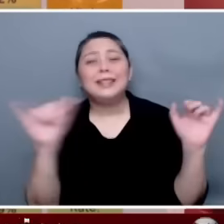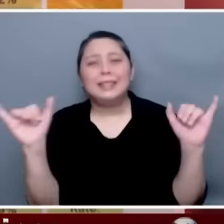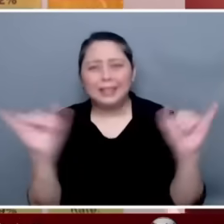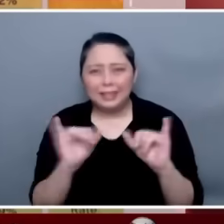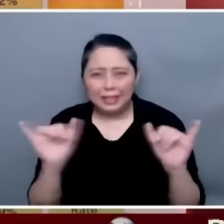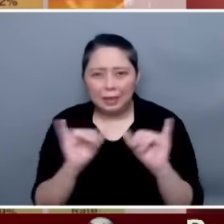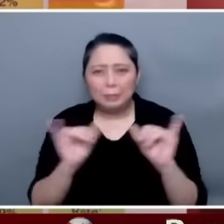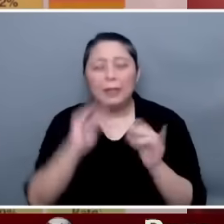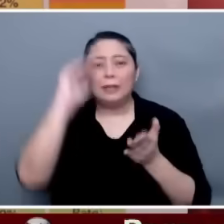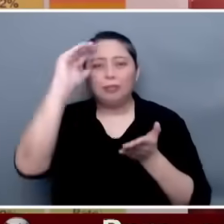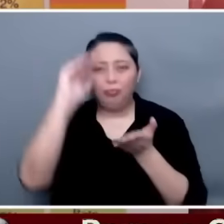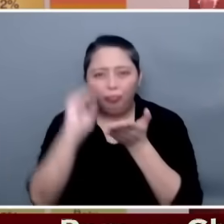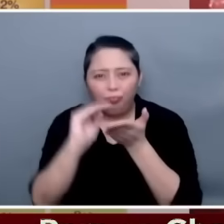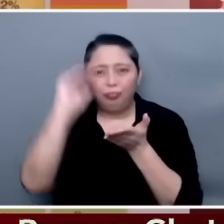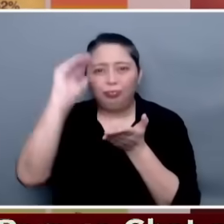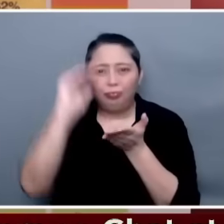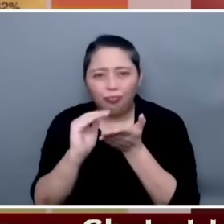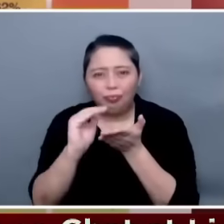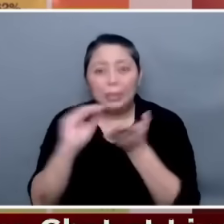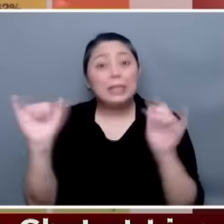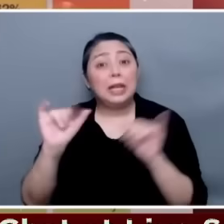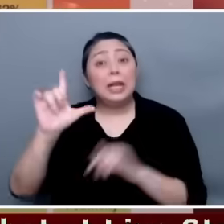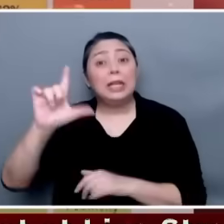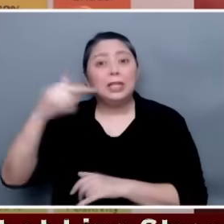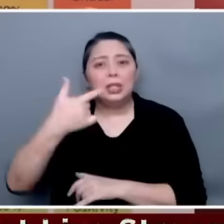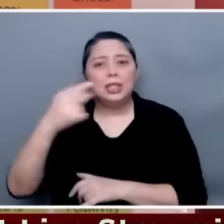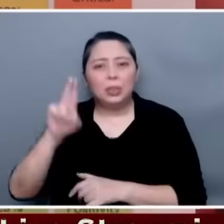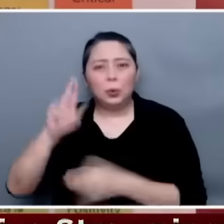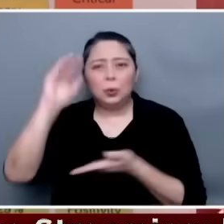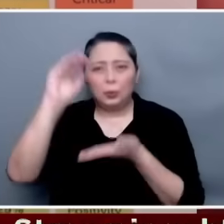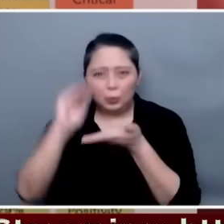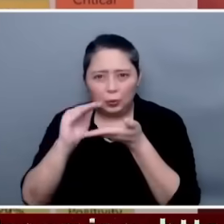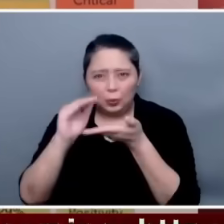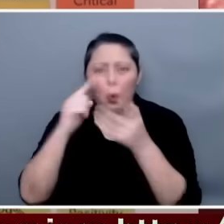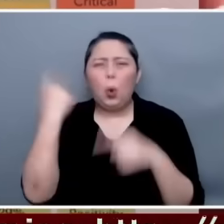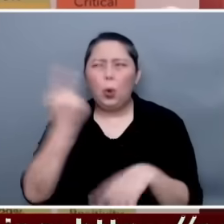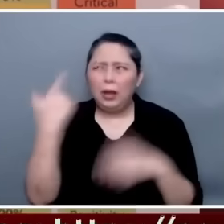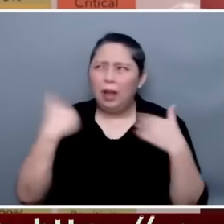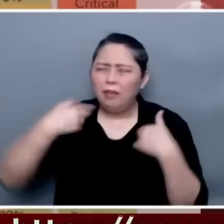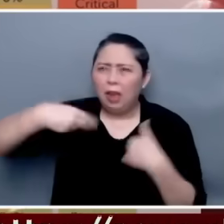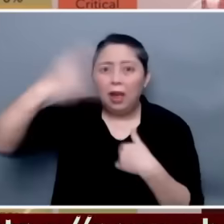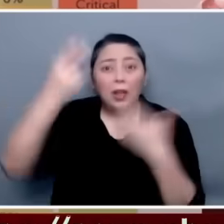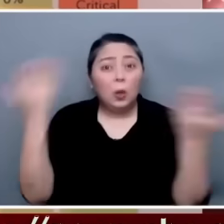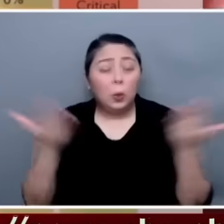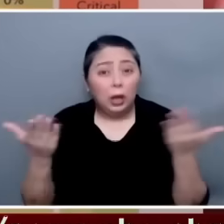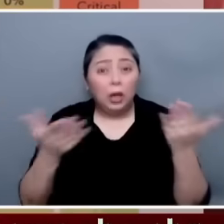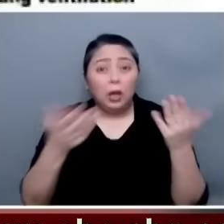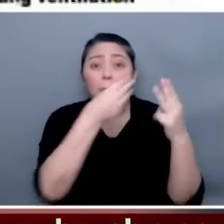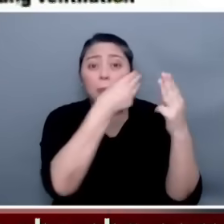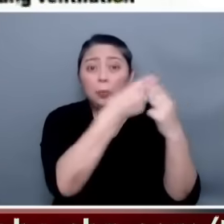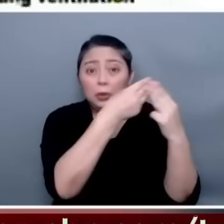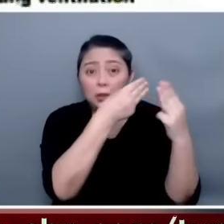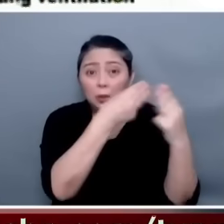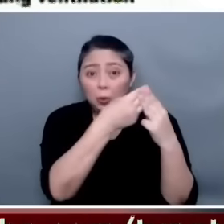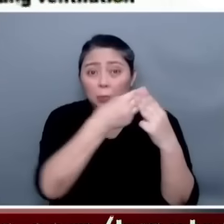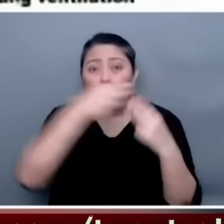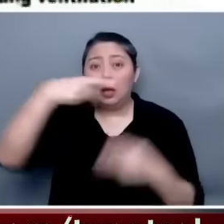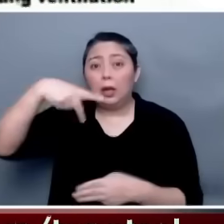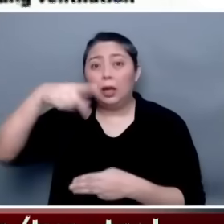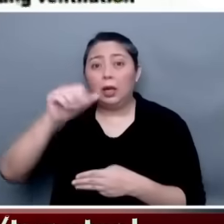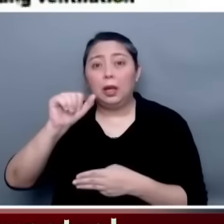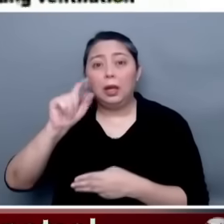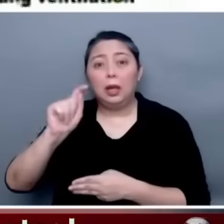LGU maliban sa Muntinlupa, Pateros, Makati at San Juan. Pero that's only because yung